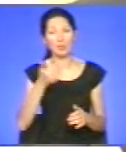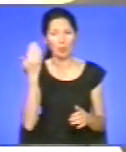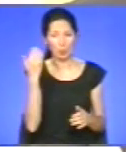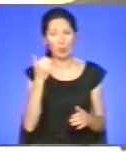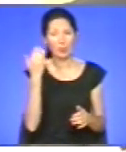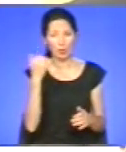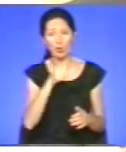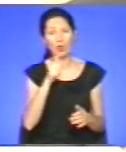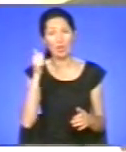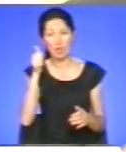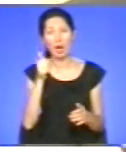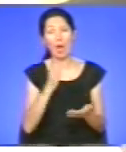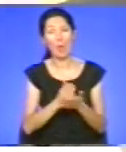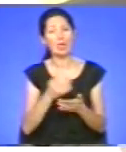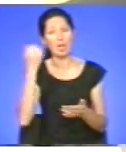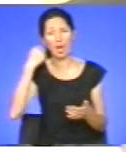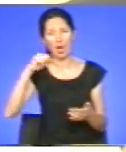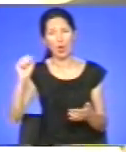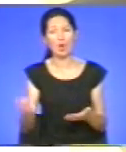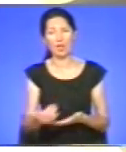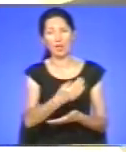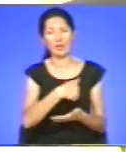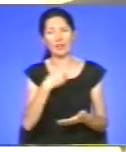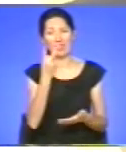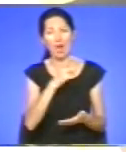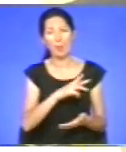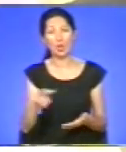вал за всю історію області